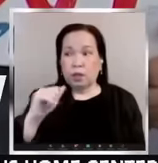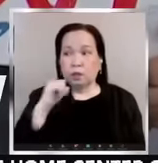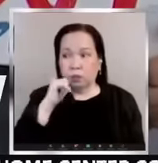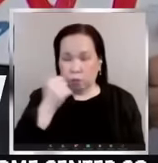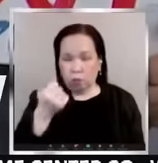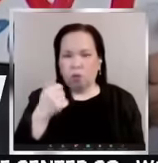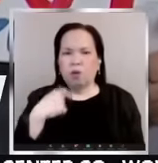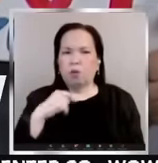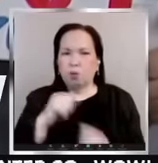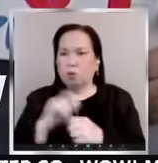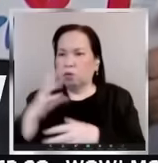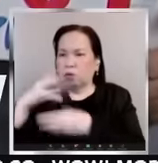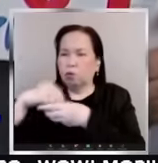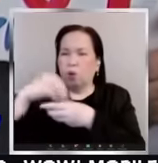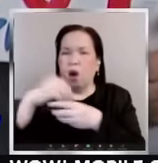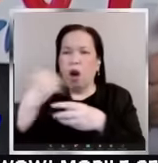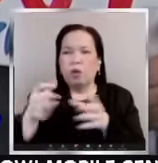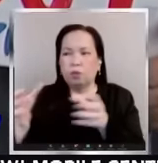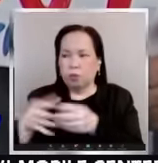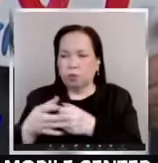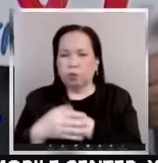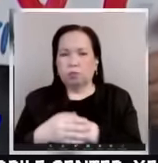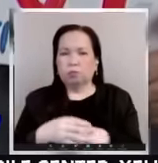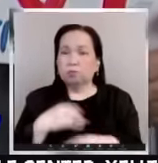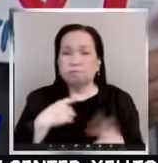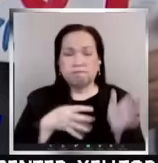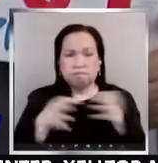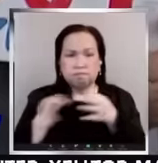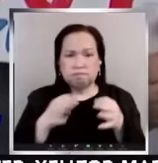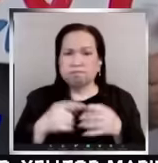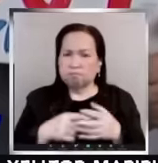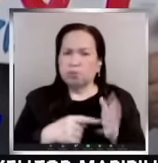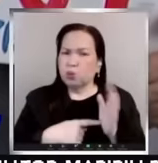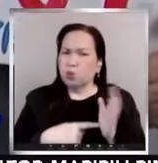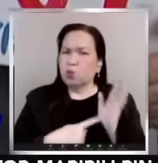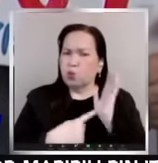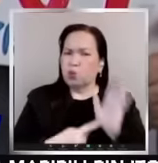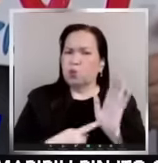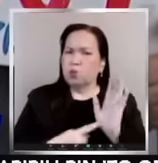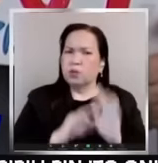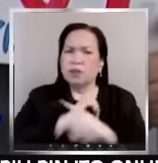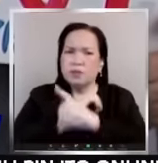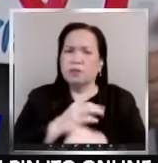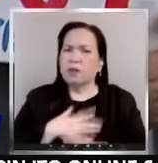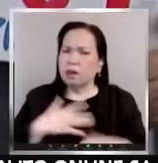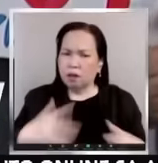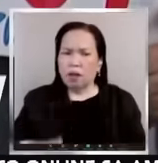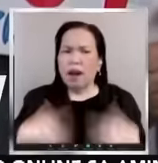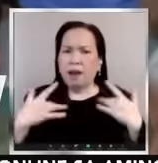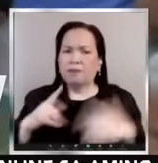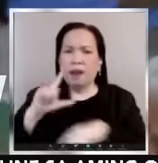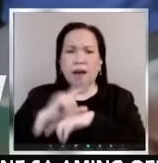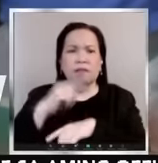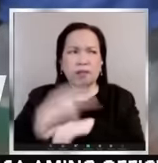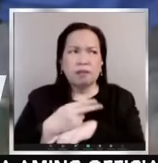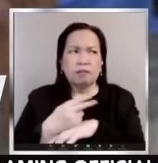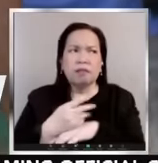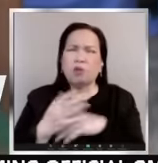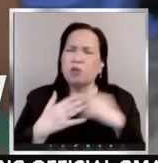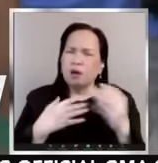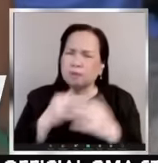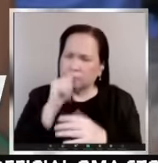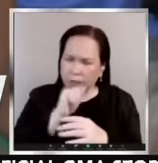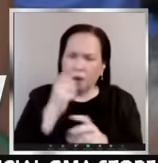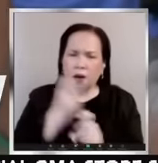aming kabuhayan na kahit anong hirap, ayaw po namin mawala sa amin ang aming mga pinaghirapan.